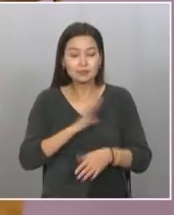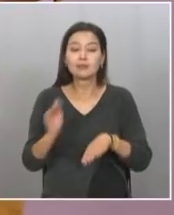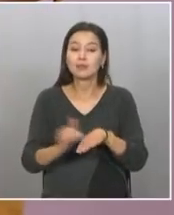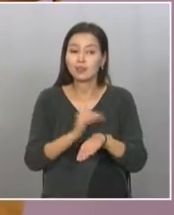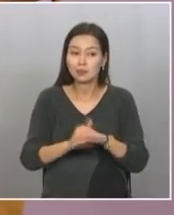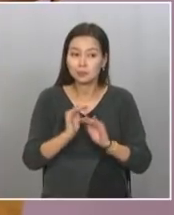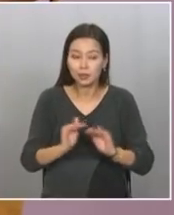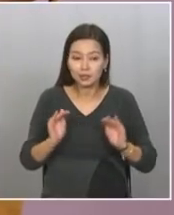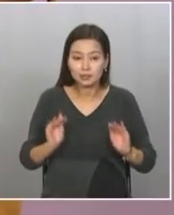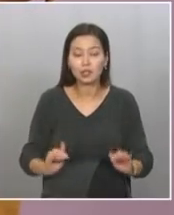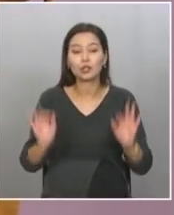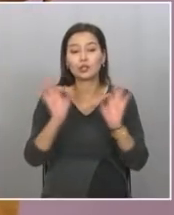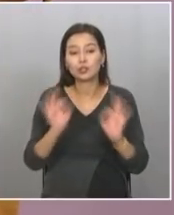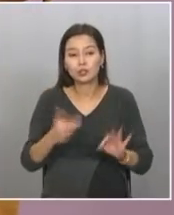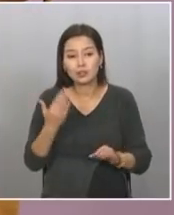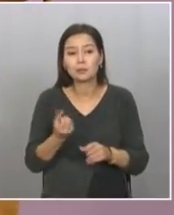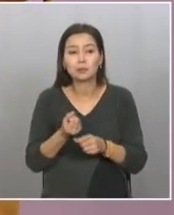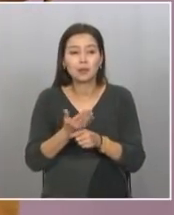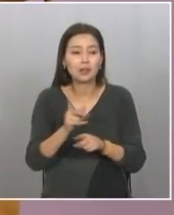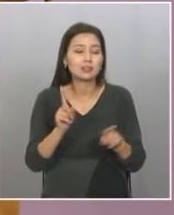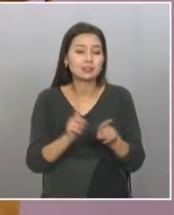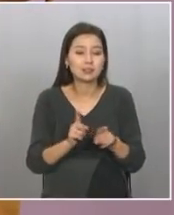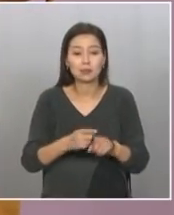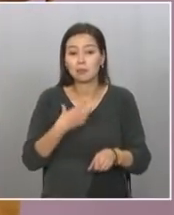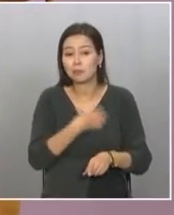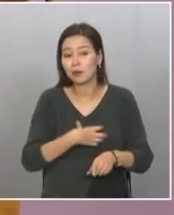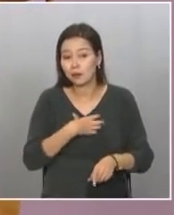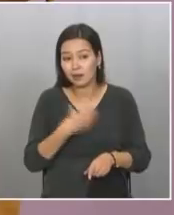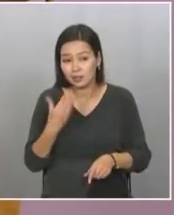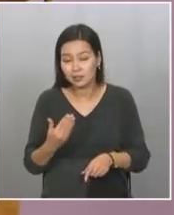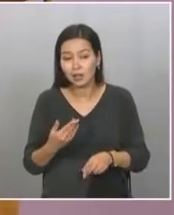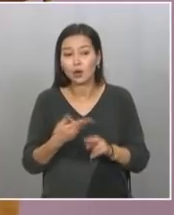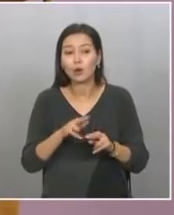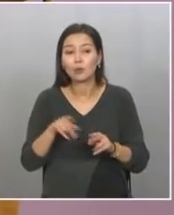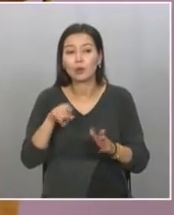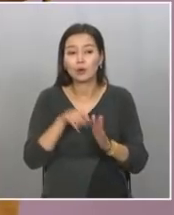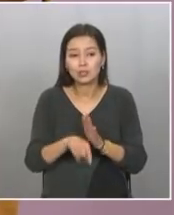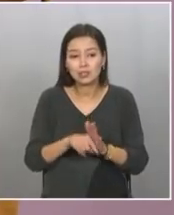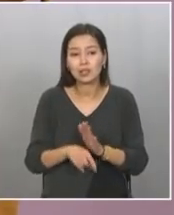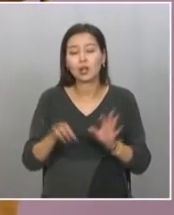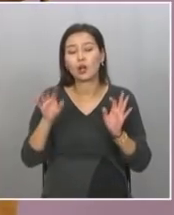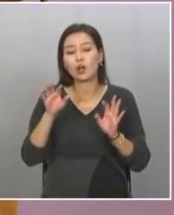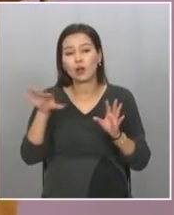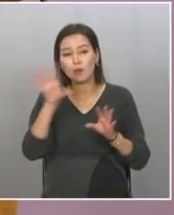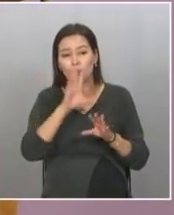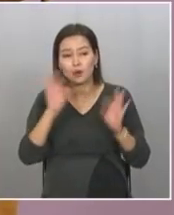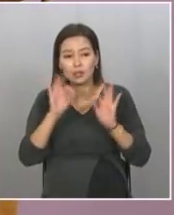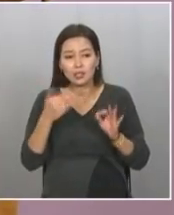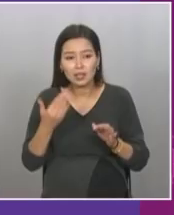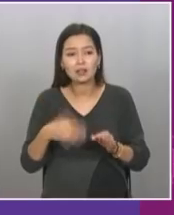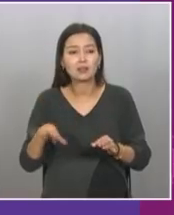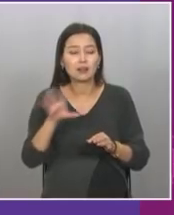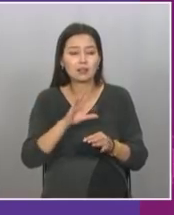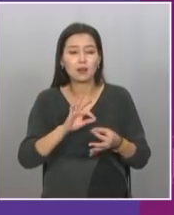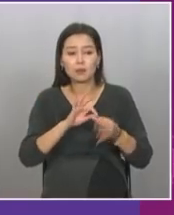Күз – табиғаттың ең тамаша жыл мезгілдерінің бірі. Бұл мезгілде құстар жылы жаққа ұшып, жиі-жиі